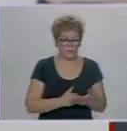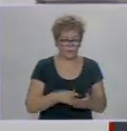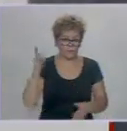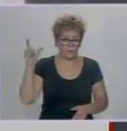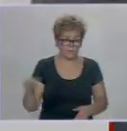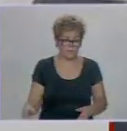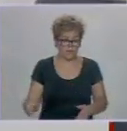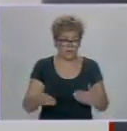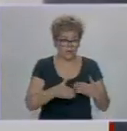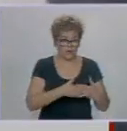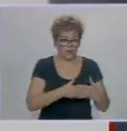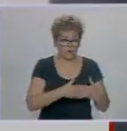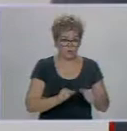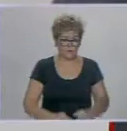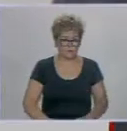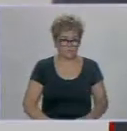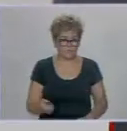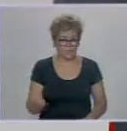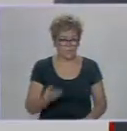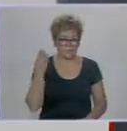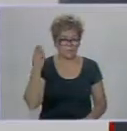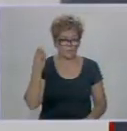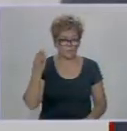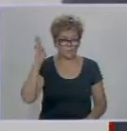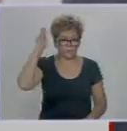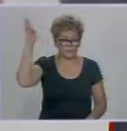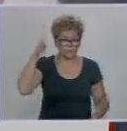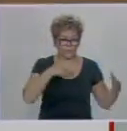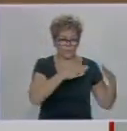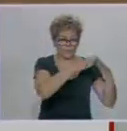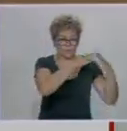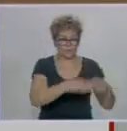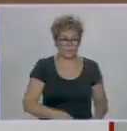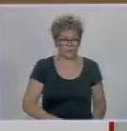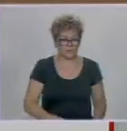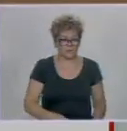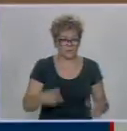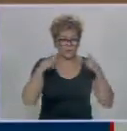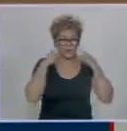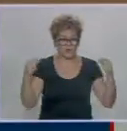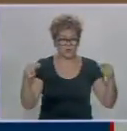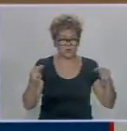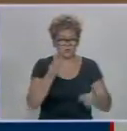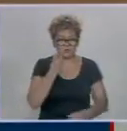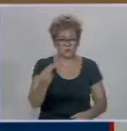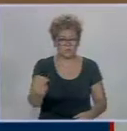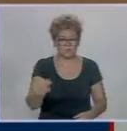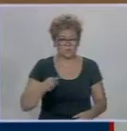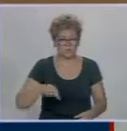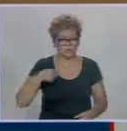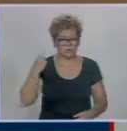care stau în apropiere, mai nou și pe cei de sub zona de munte, direct. Rezultatele au evidențiat